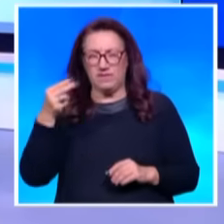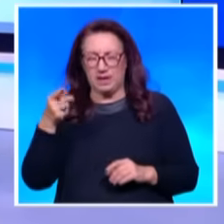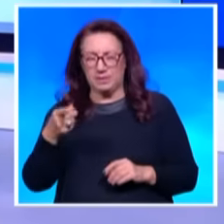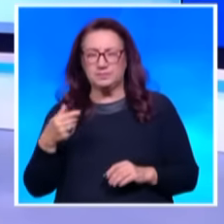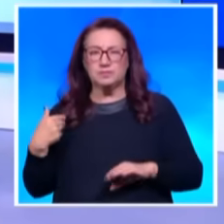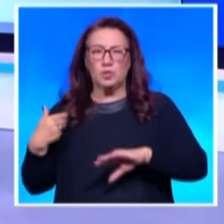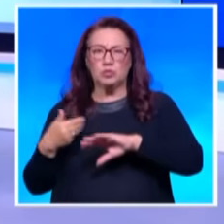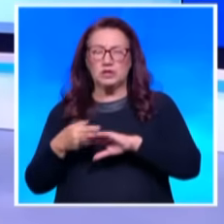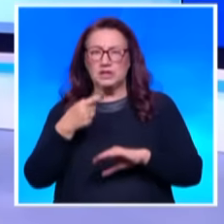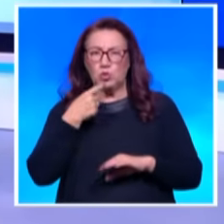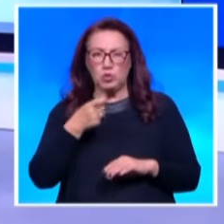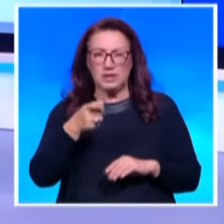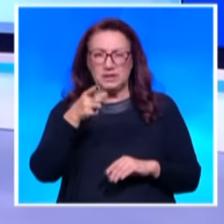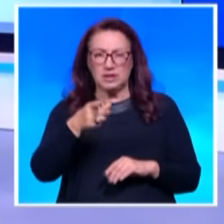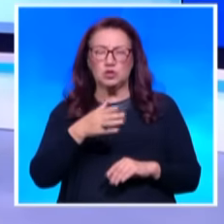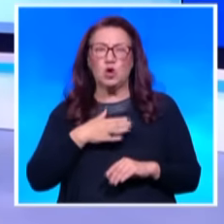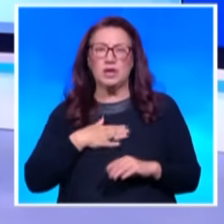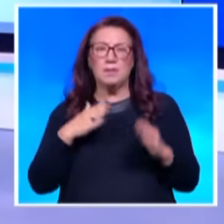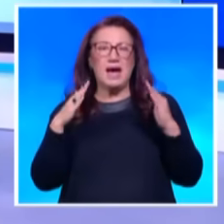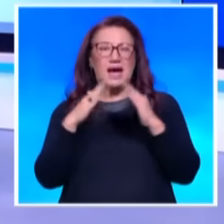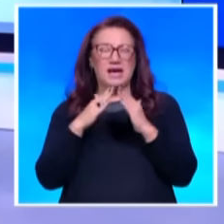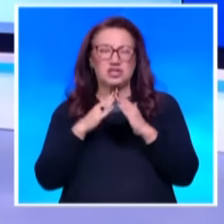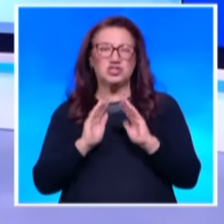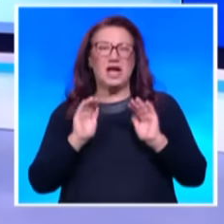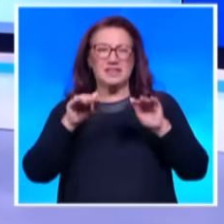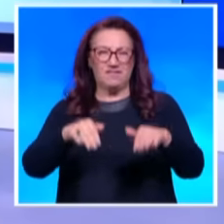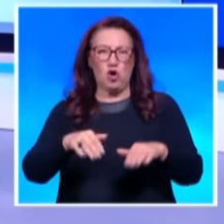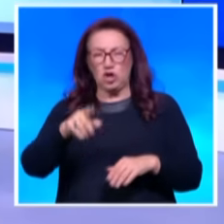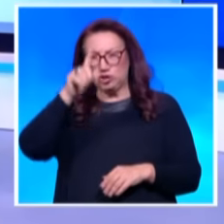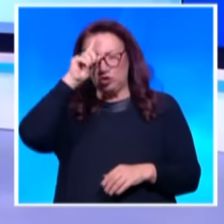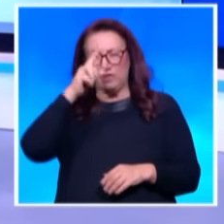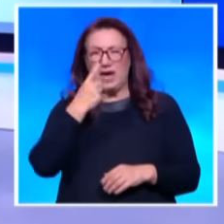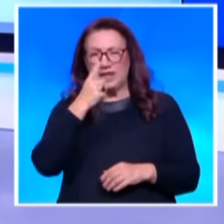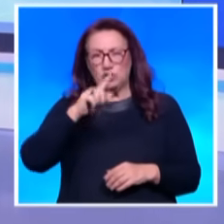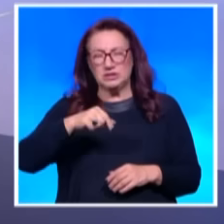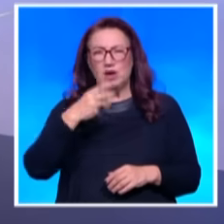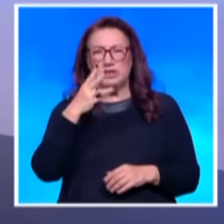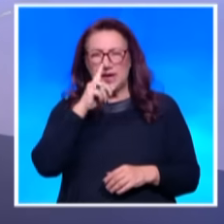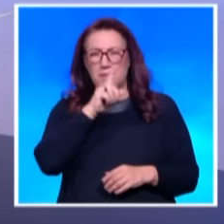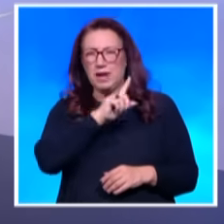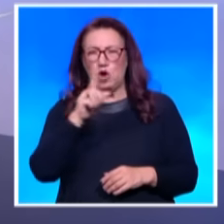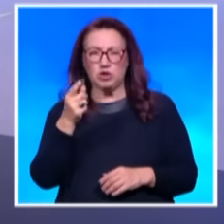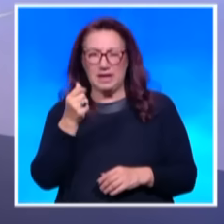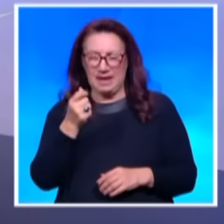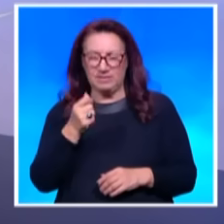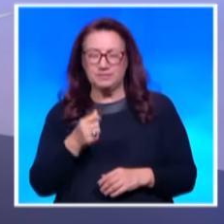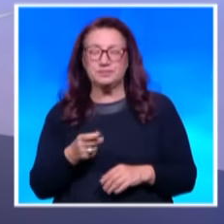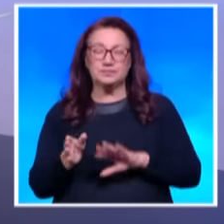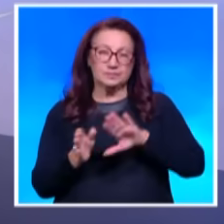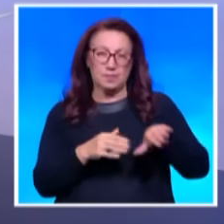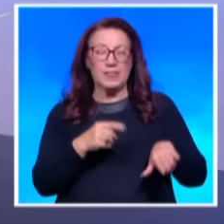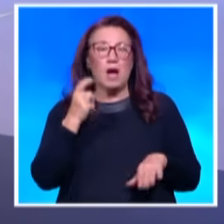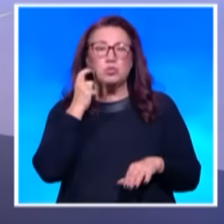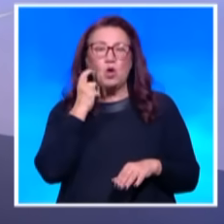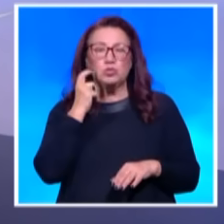година Трифонов се е здобил и с къща с двор в София за 1,3 милиона лева. Бойко Борисов има